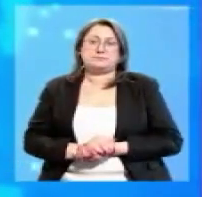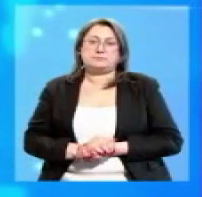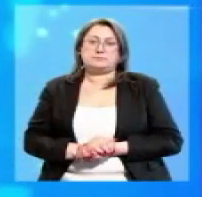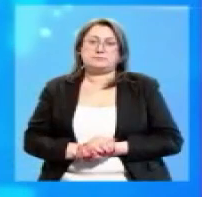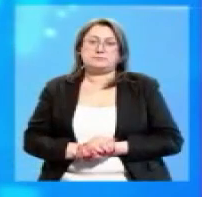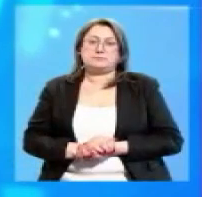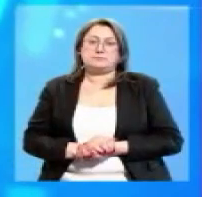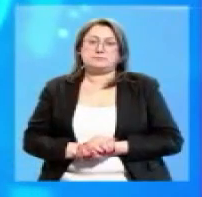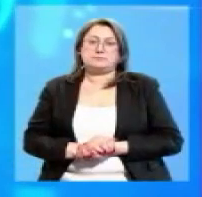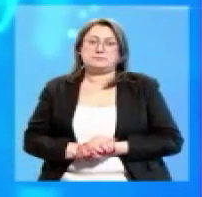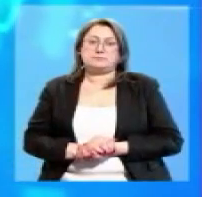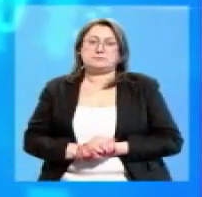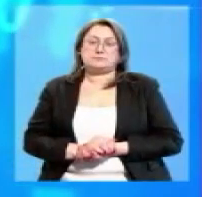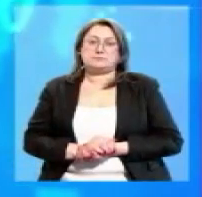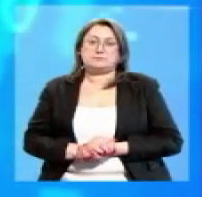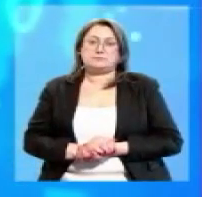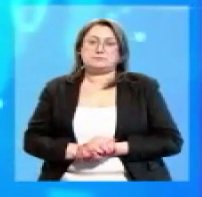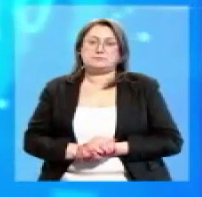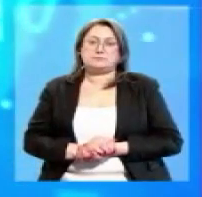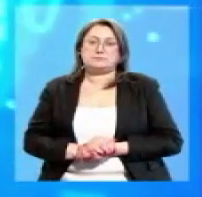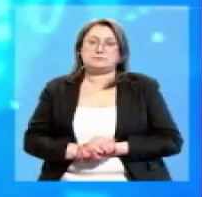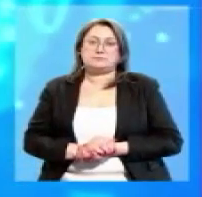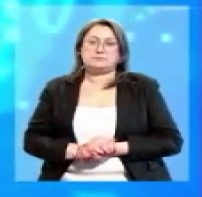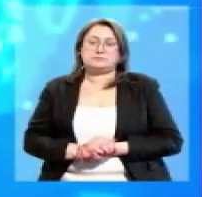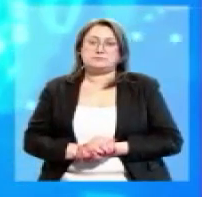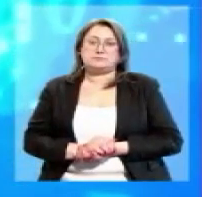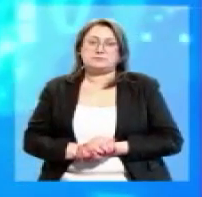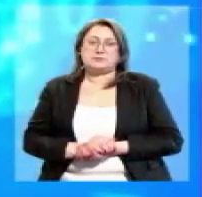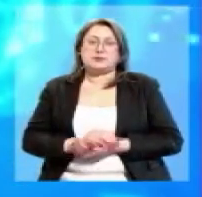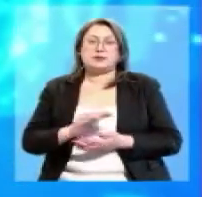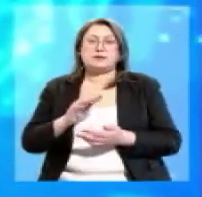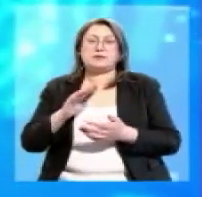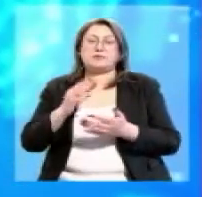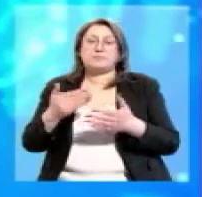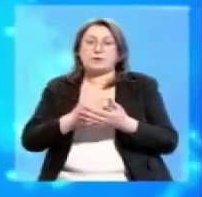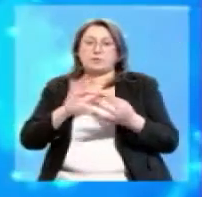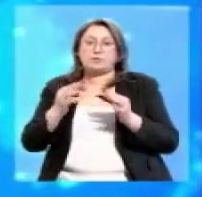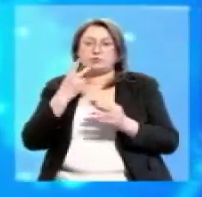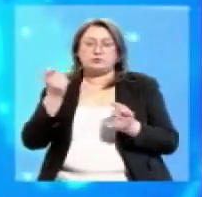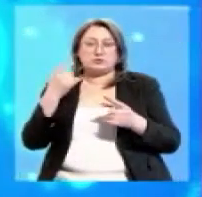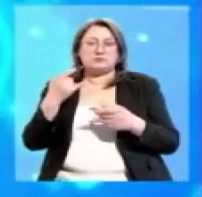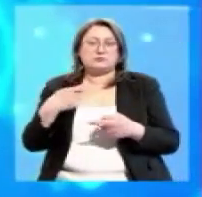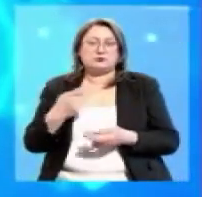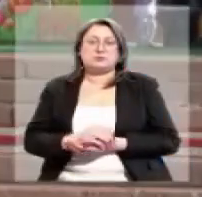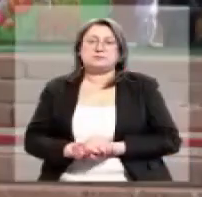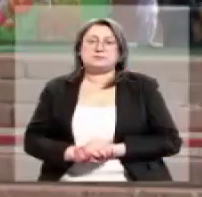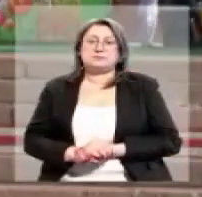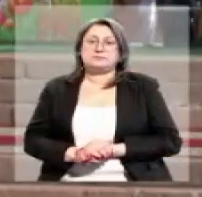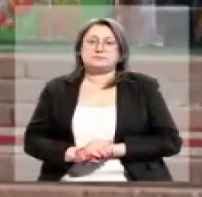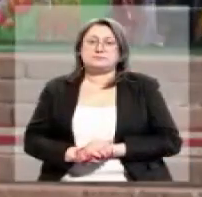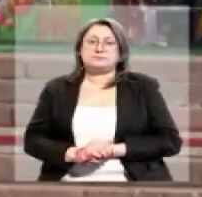Бұл туралы қала әкімдігінде өткен брифинг барысында баяндалды. Толығырақ келесі бейнематериалдан көріңіздер.